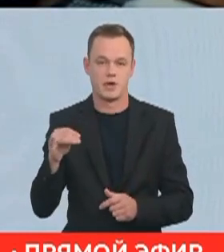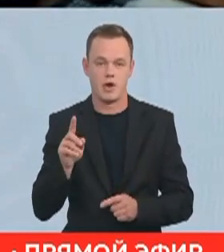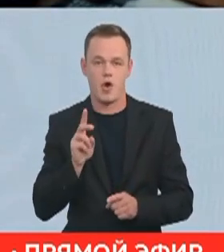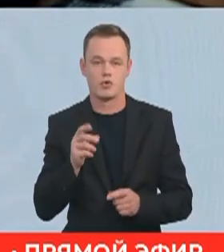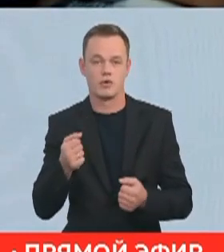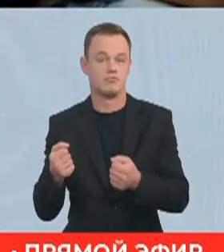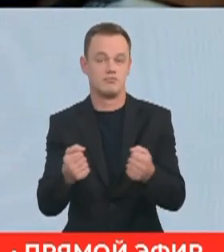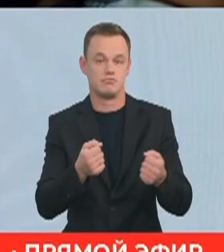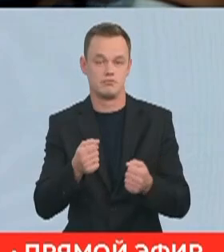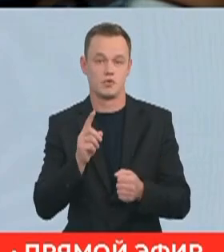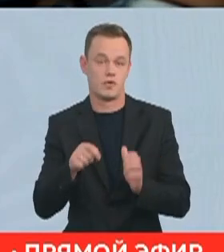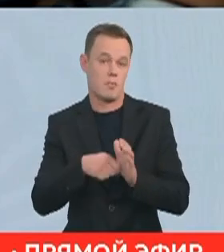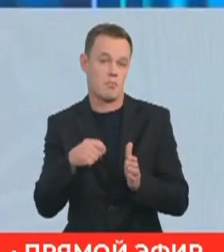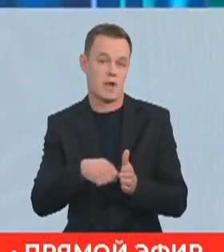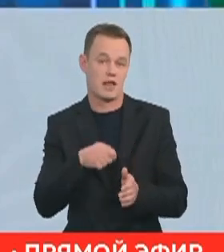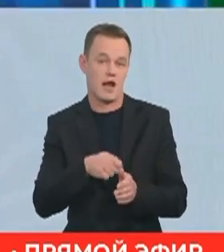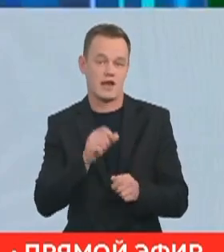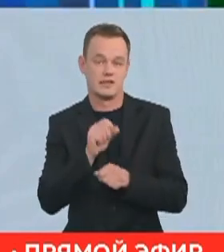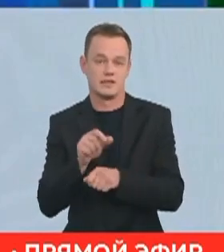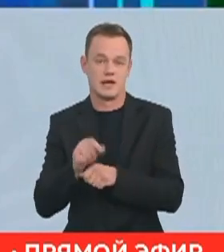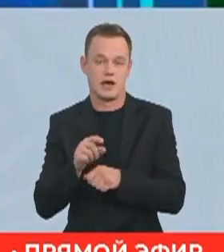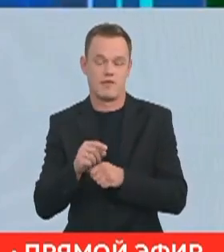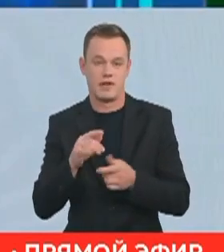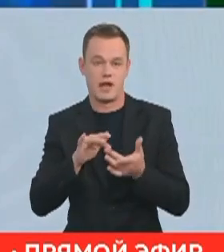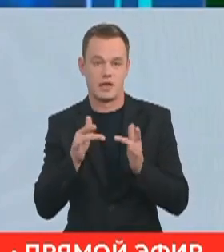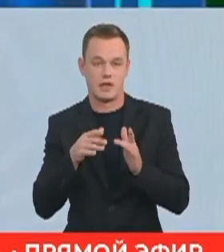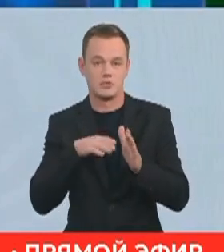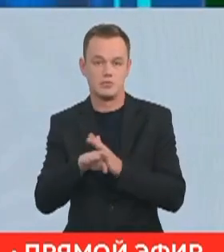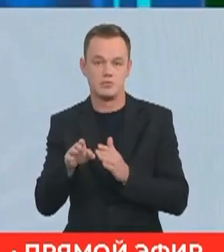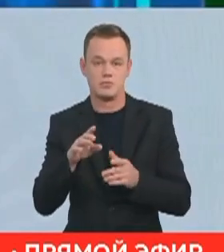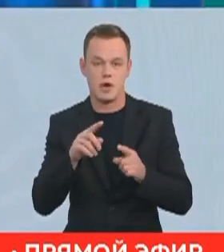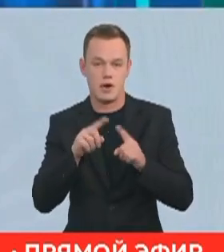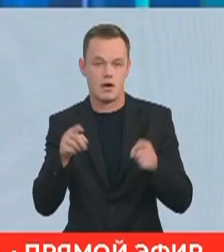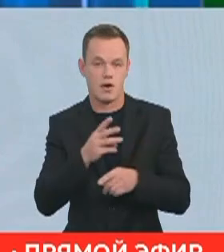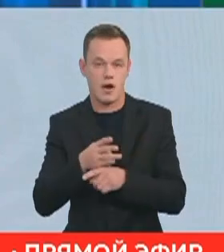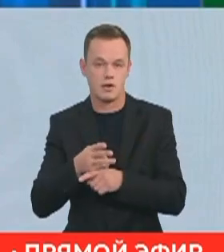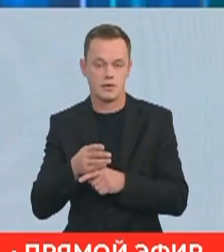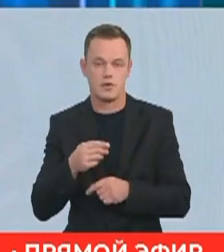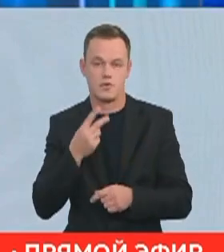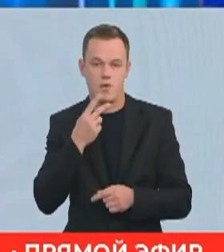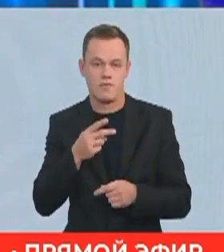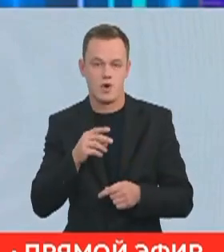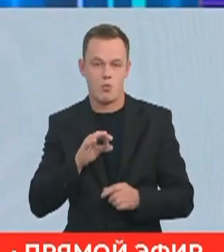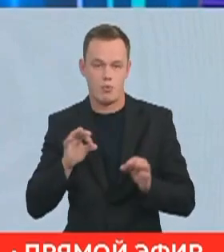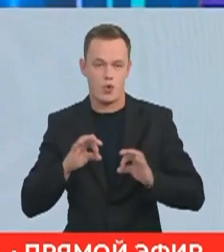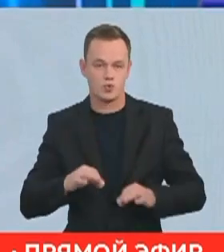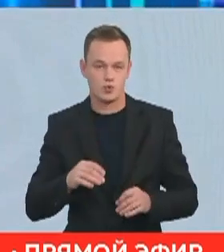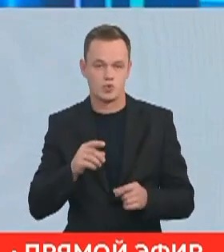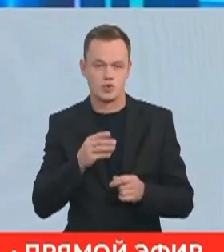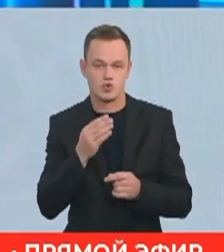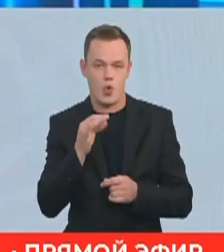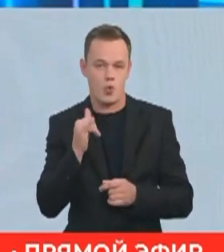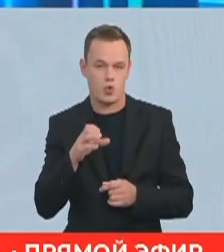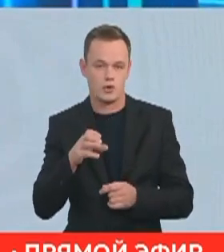руля, тот и материалы заказывает. В сеть утекли эксклюзивные кадры. На них продюсер одного из шоу на американском